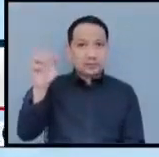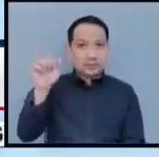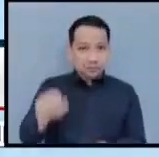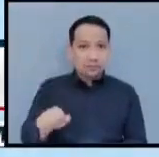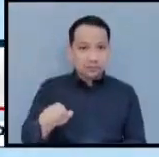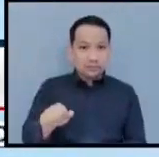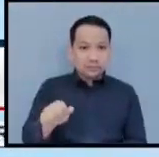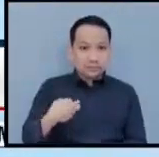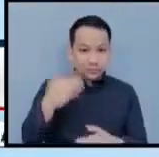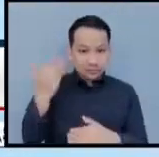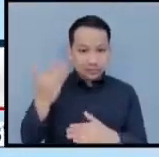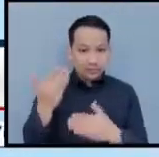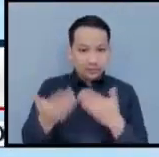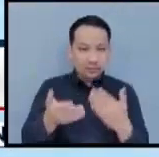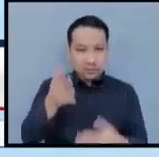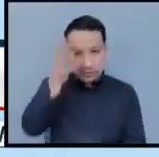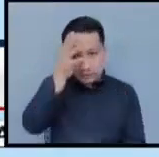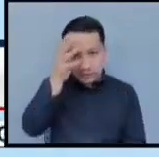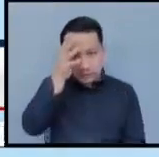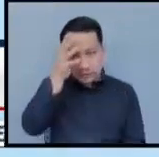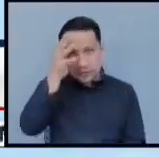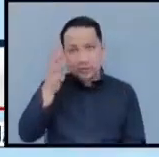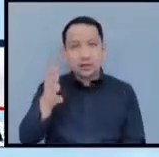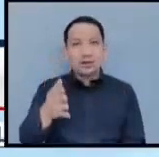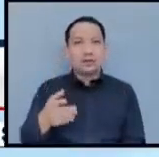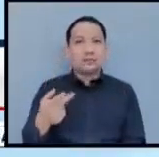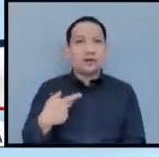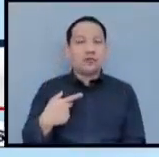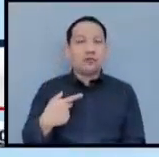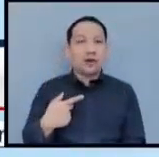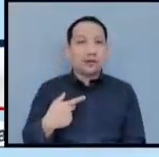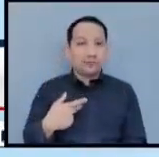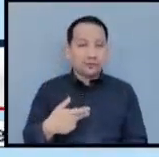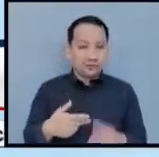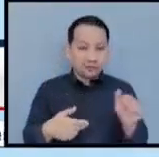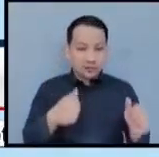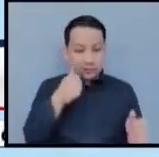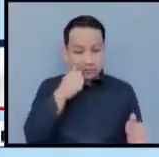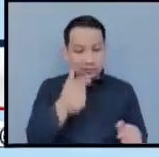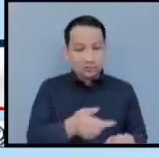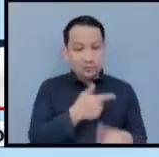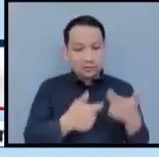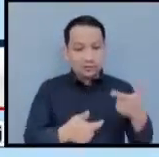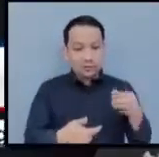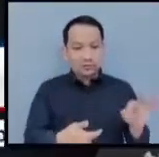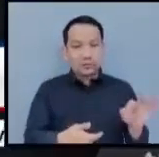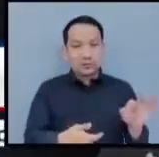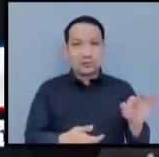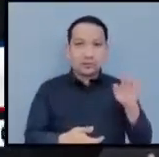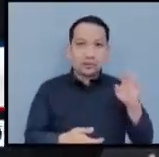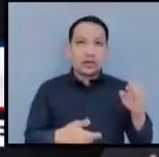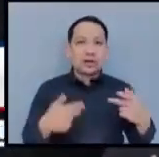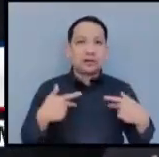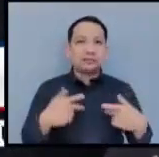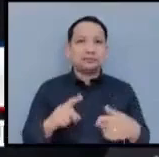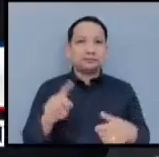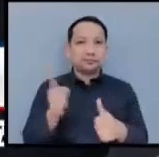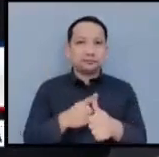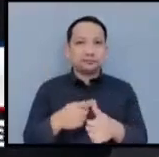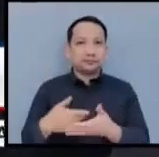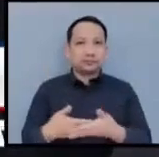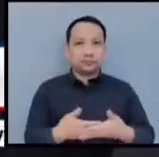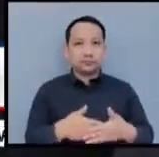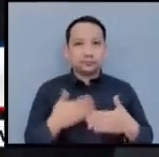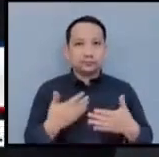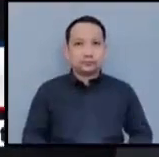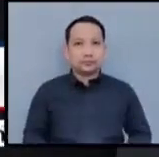na. Inanunsyo mismo ng aktor na ipinagbubuntis na ng kanyang longtime girlfriend na si Erin Dark, ang first baby nilang dalawa.